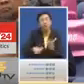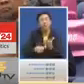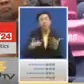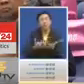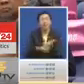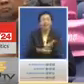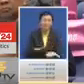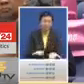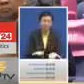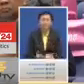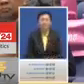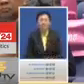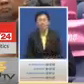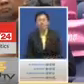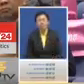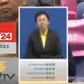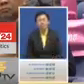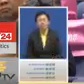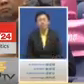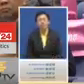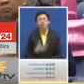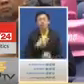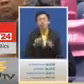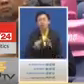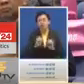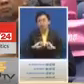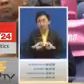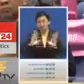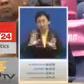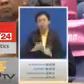ยหมดผมเอาให้เห็นชัด